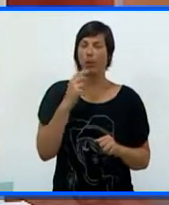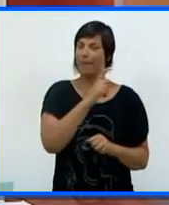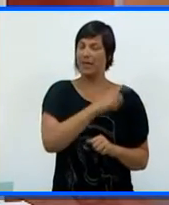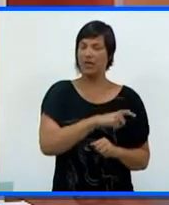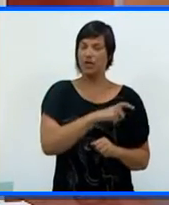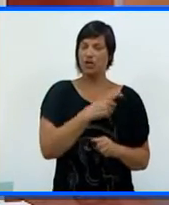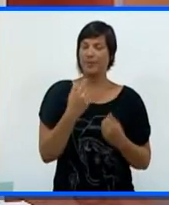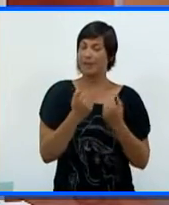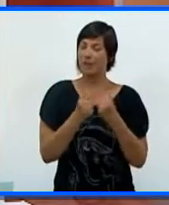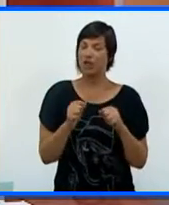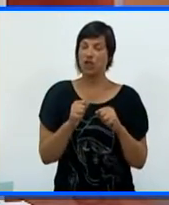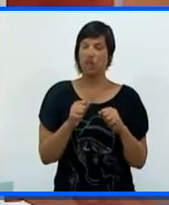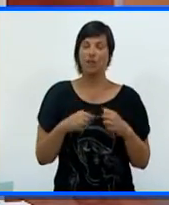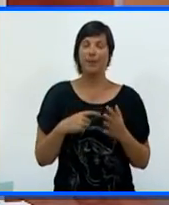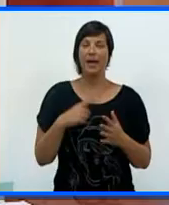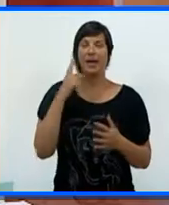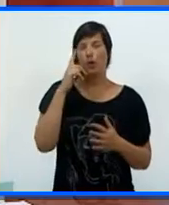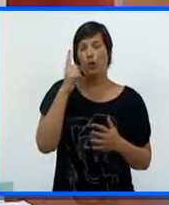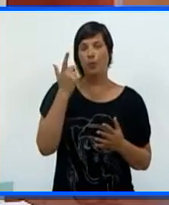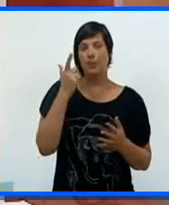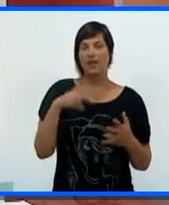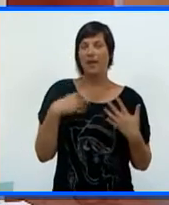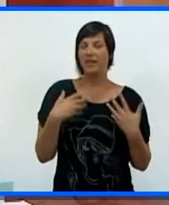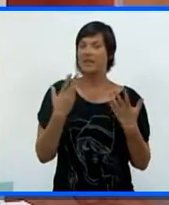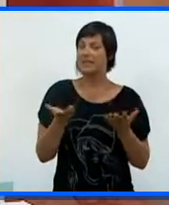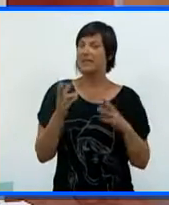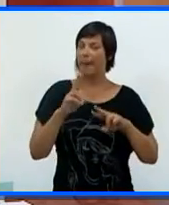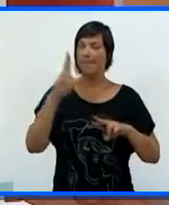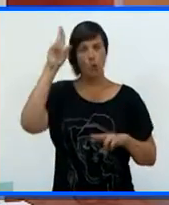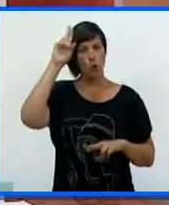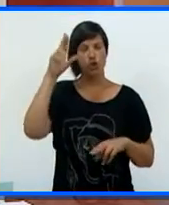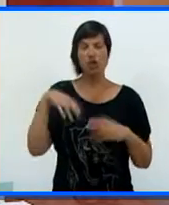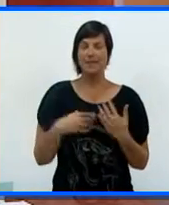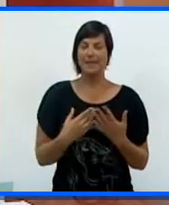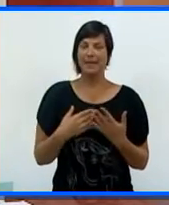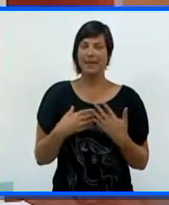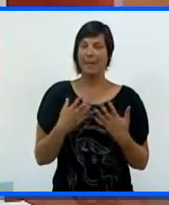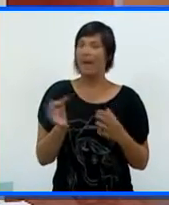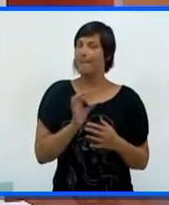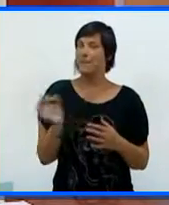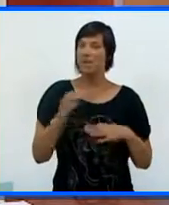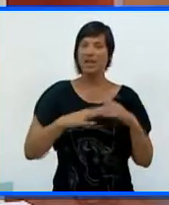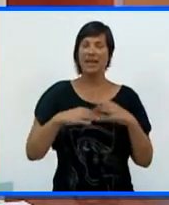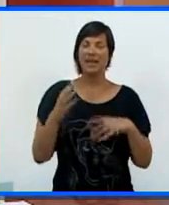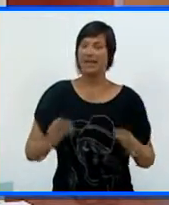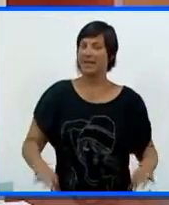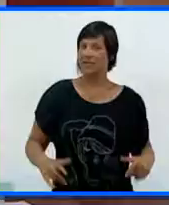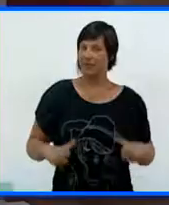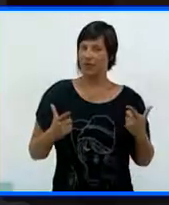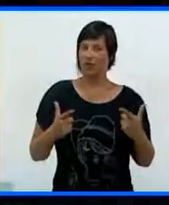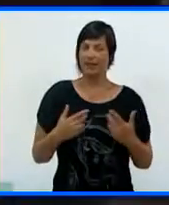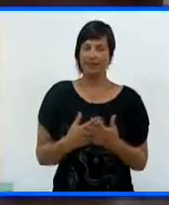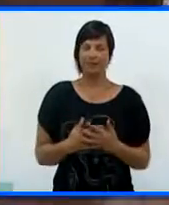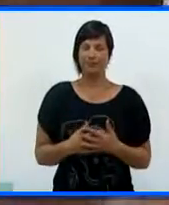osoba sa smetnjama. Upoznavanje sa povlasticama u mogućnostima poboljšavanja kvalitete